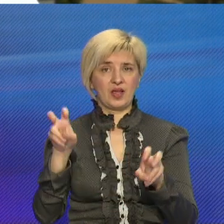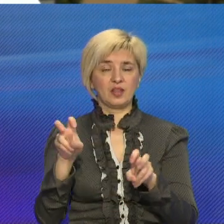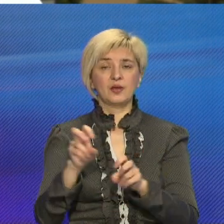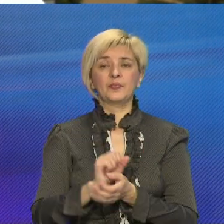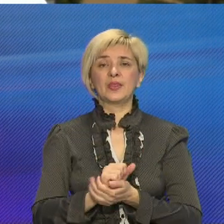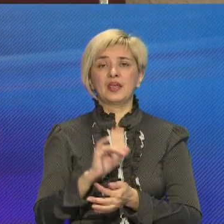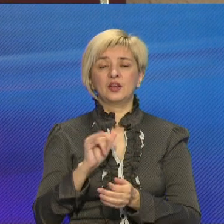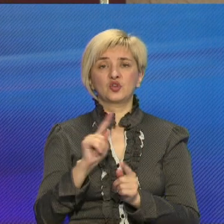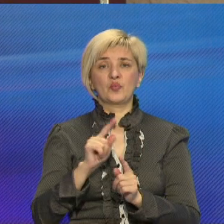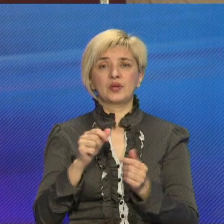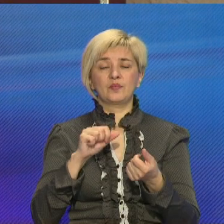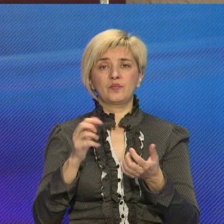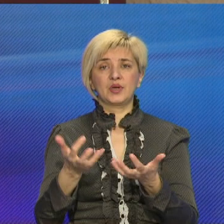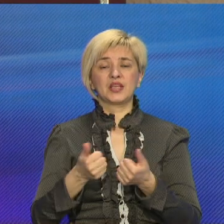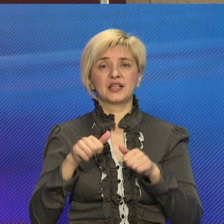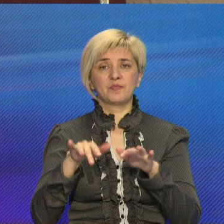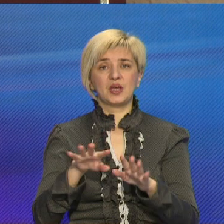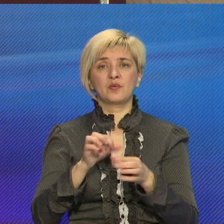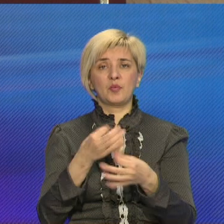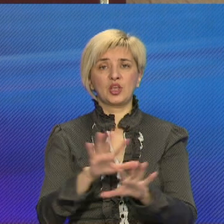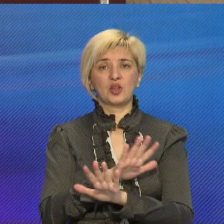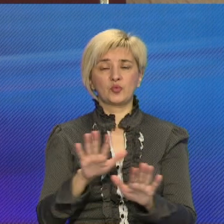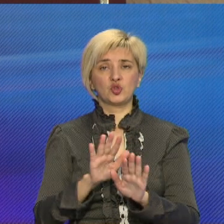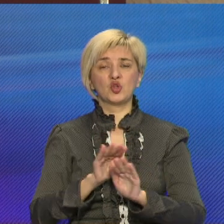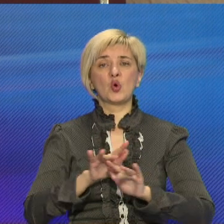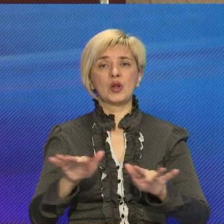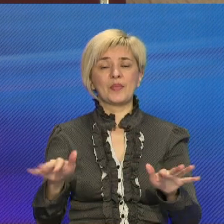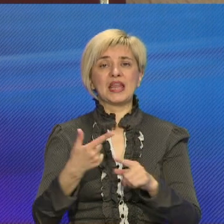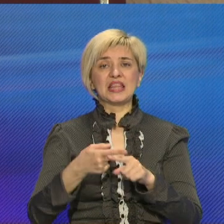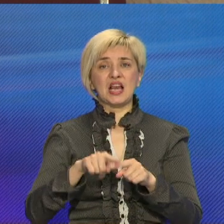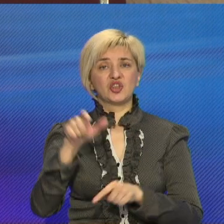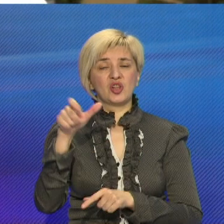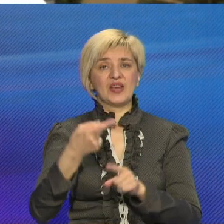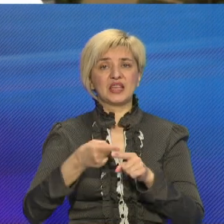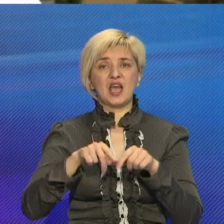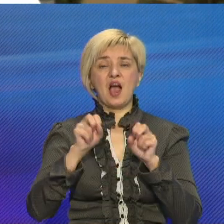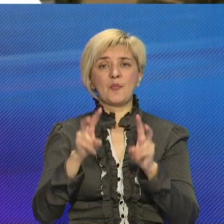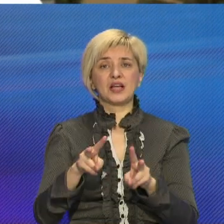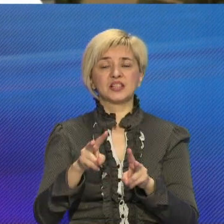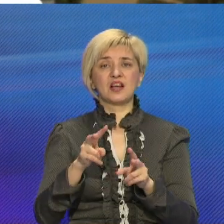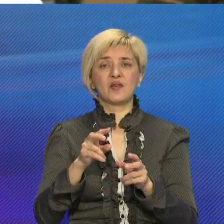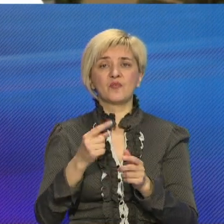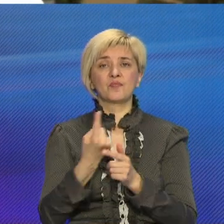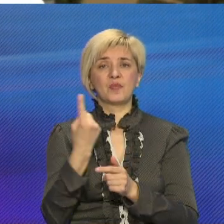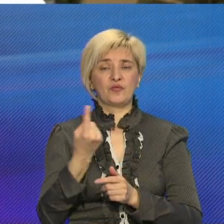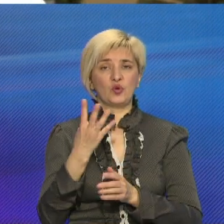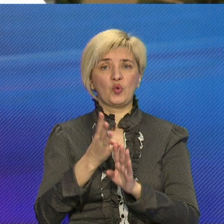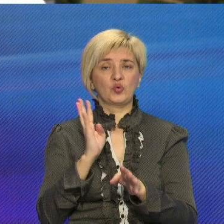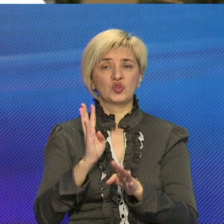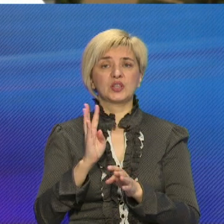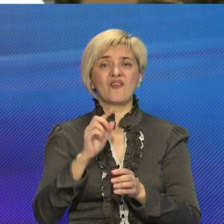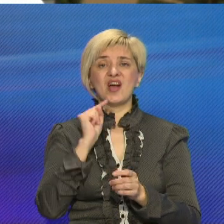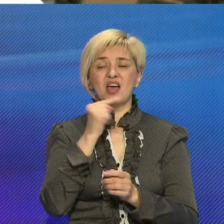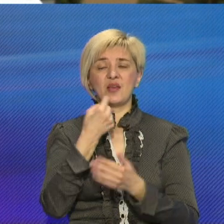по недопущению его распространения. Для человека это опасно прежде всего в экономических потерях, потому что вирус очень